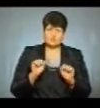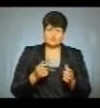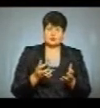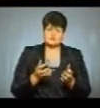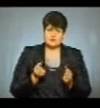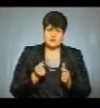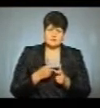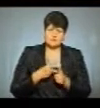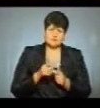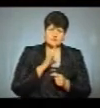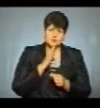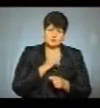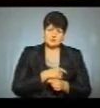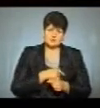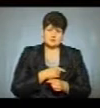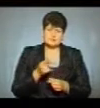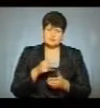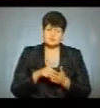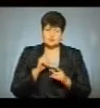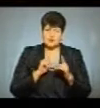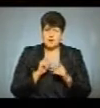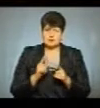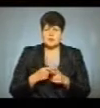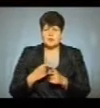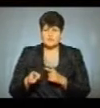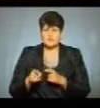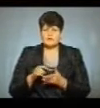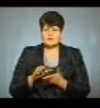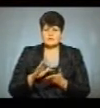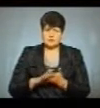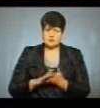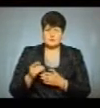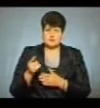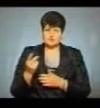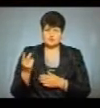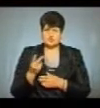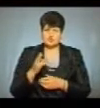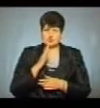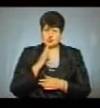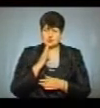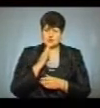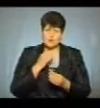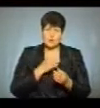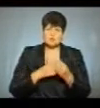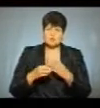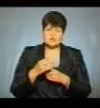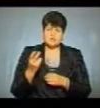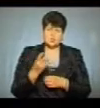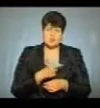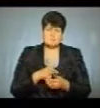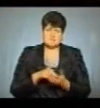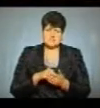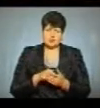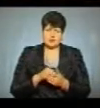отримати або у жінок-депутаток Тернопільської міської ради, або у реєстратурах першої та другої жіночих консультацій другої міської